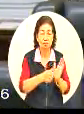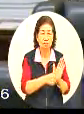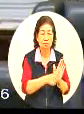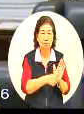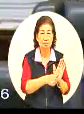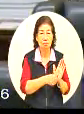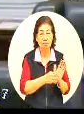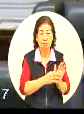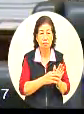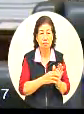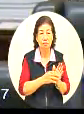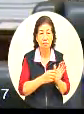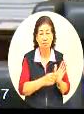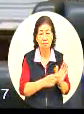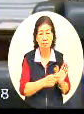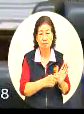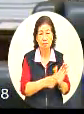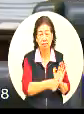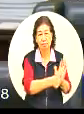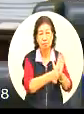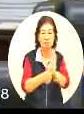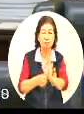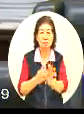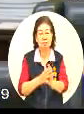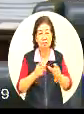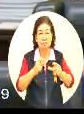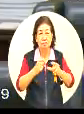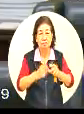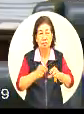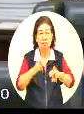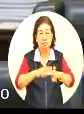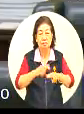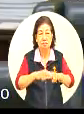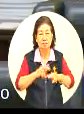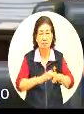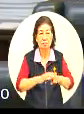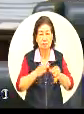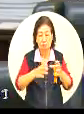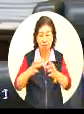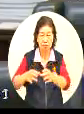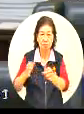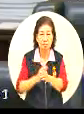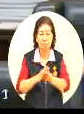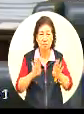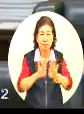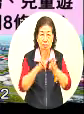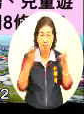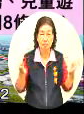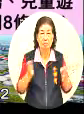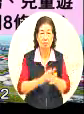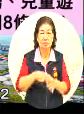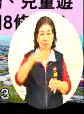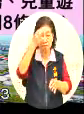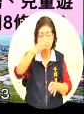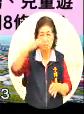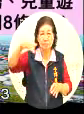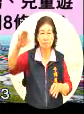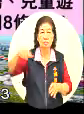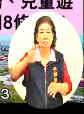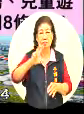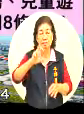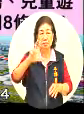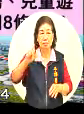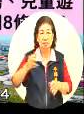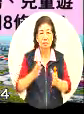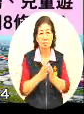动土，就是公共设施的开发哈、啊。 啊，咱凤山七十七期哦，